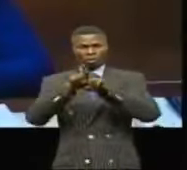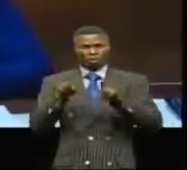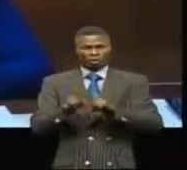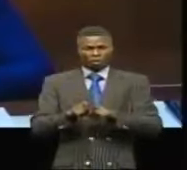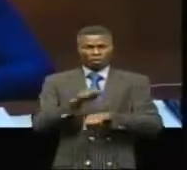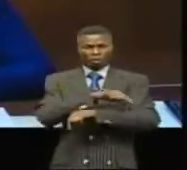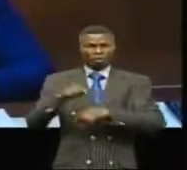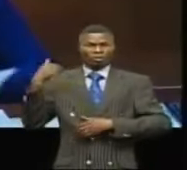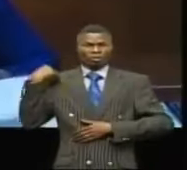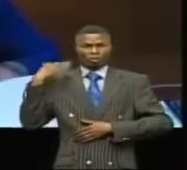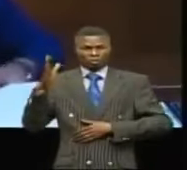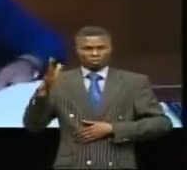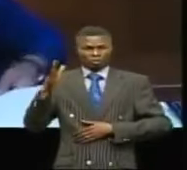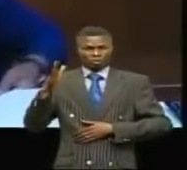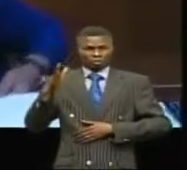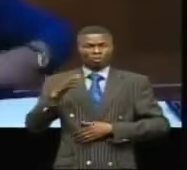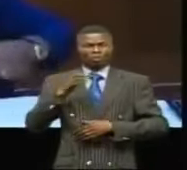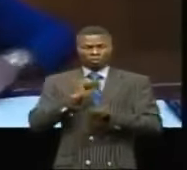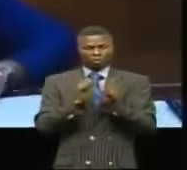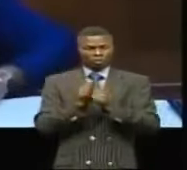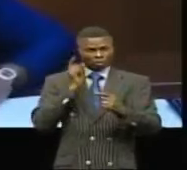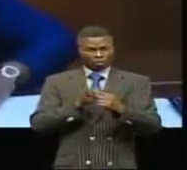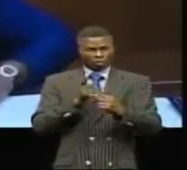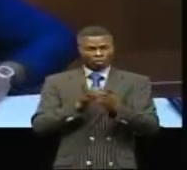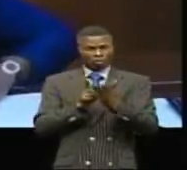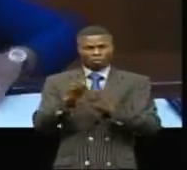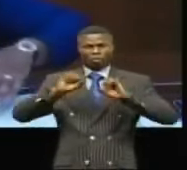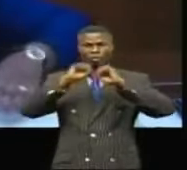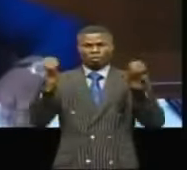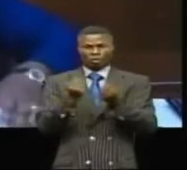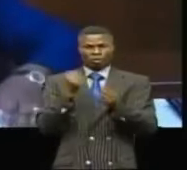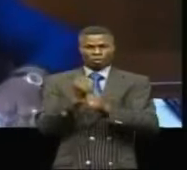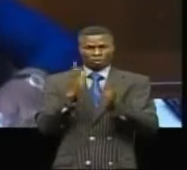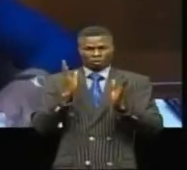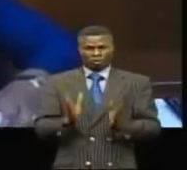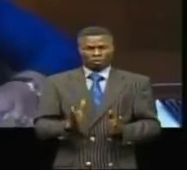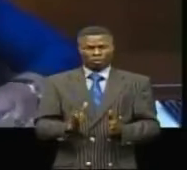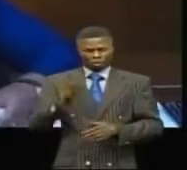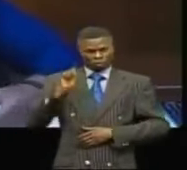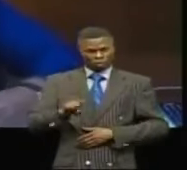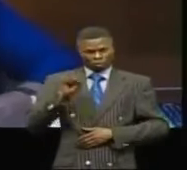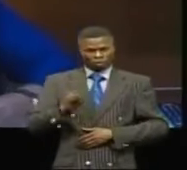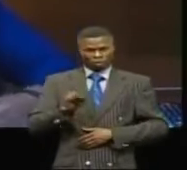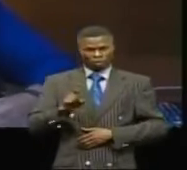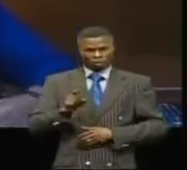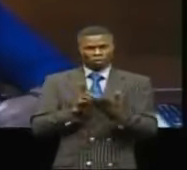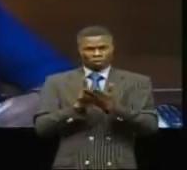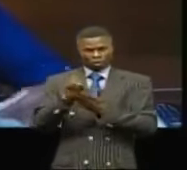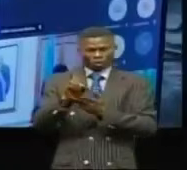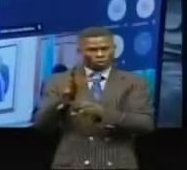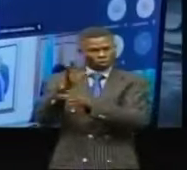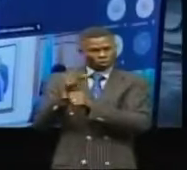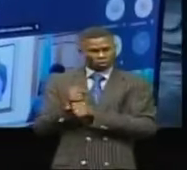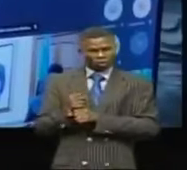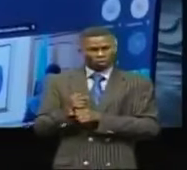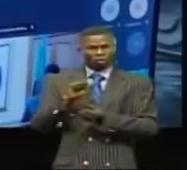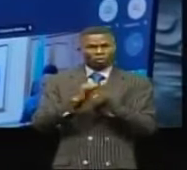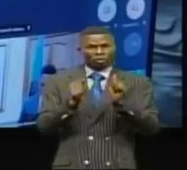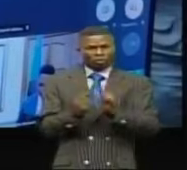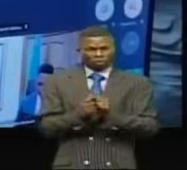publics, rendant précaires les droits sociaux des travailleurs, censés être des droits acquis en matière